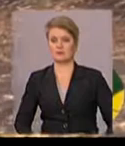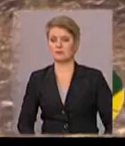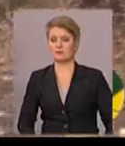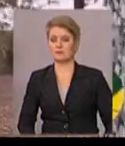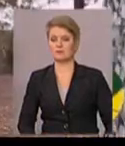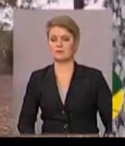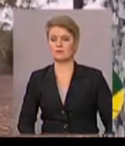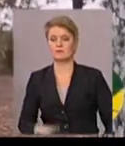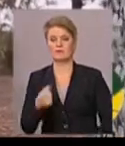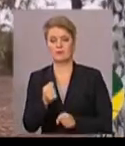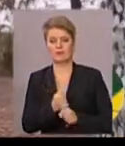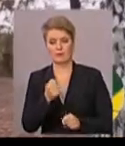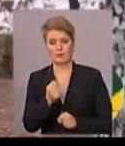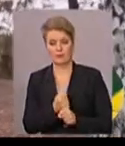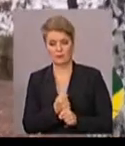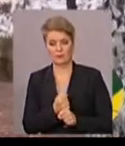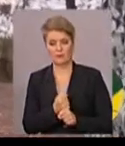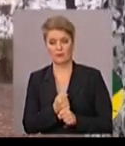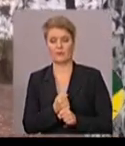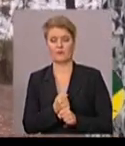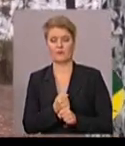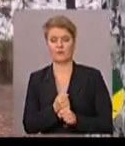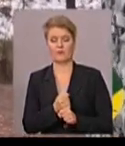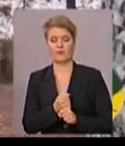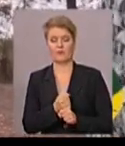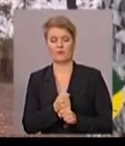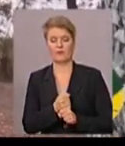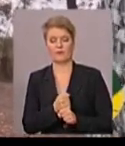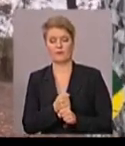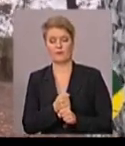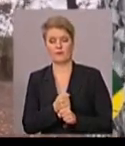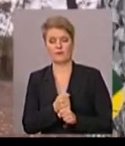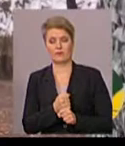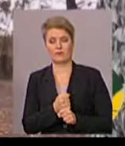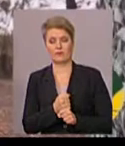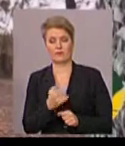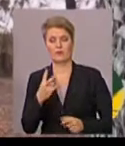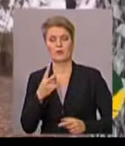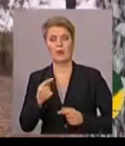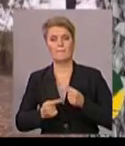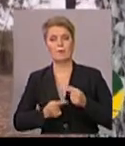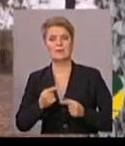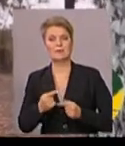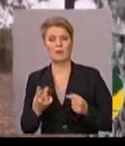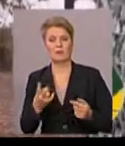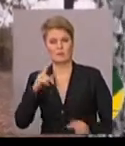Сильним треба бути, спокійним, знати роботу свою, яку виконувати. Послідовність там знати все.